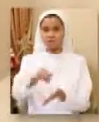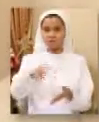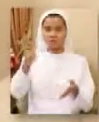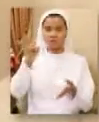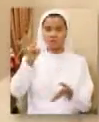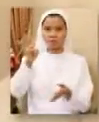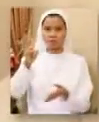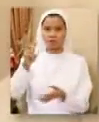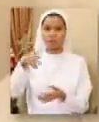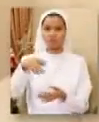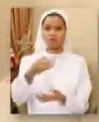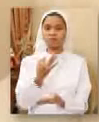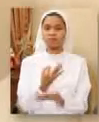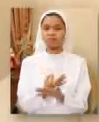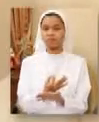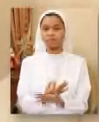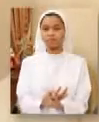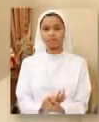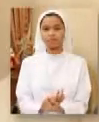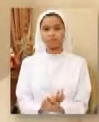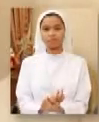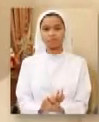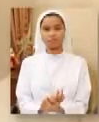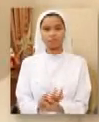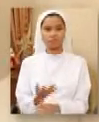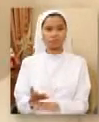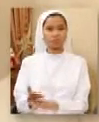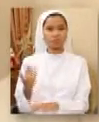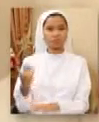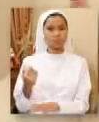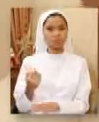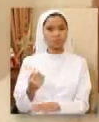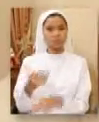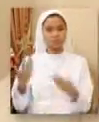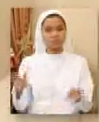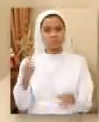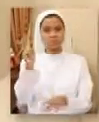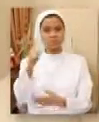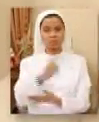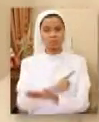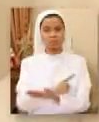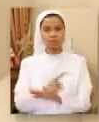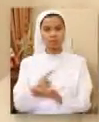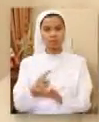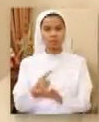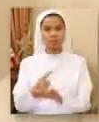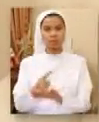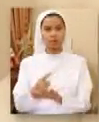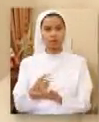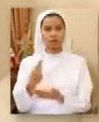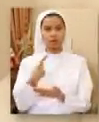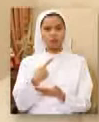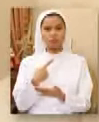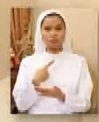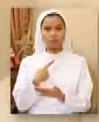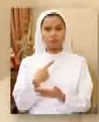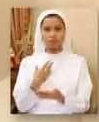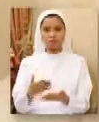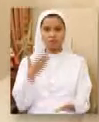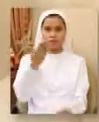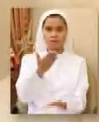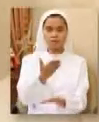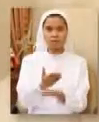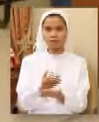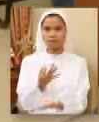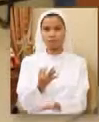Sabi ko, binigay ko. Aba, after a week, believe it or not, somebody sent me money. Parang triple pa. Di ba,